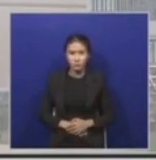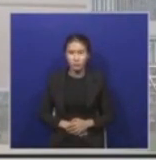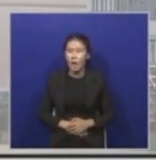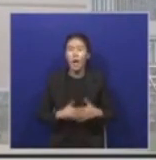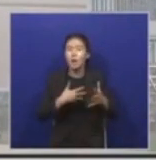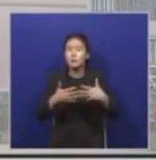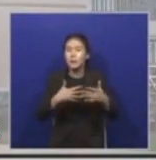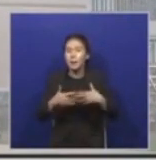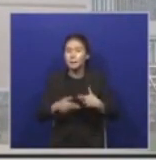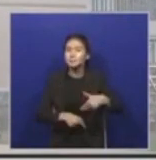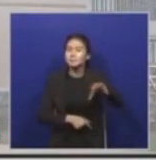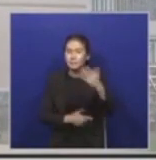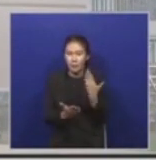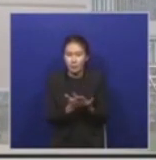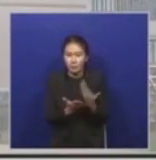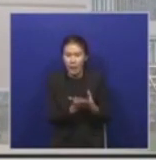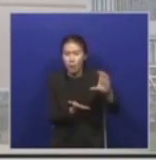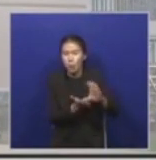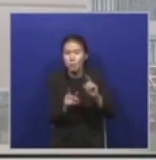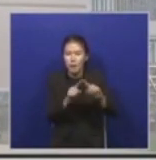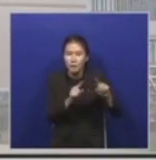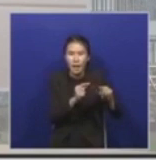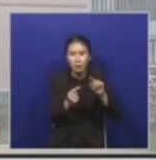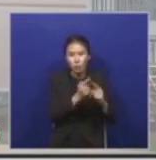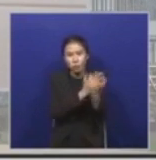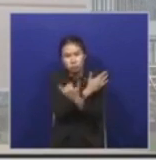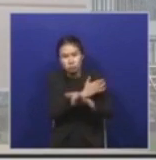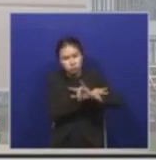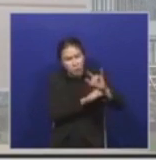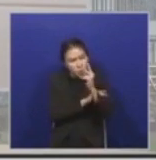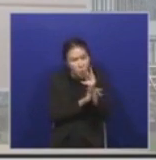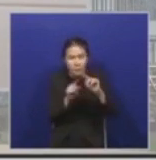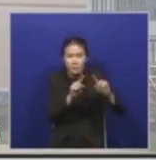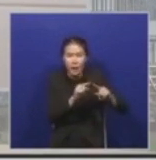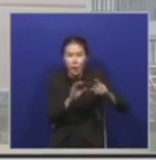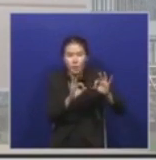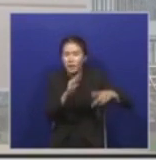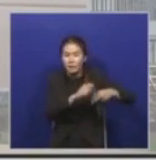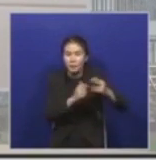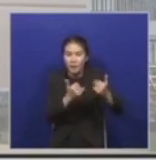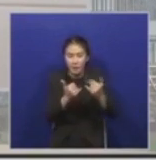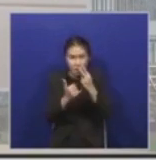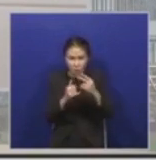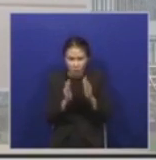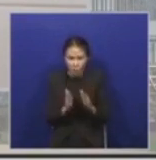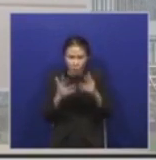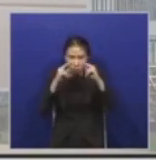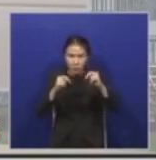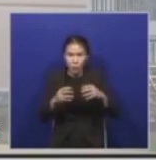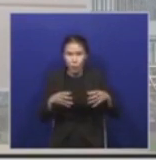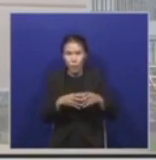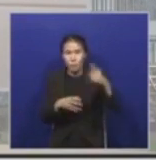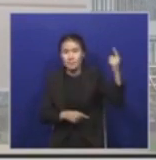ากันนะเพราะว่างบต่างๆนี่ก็เป็นงบพวกสัมมนาเดินทางแต่มันย้อนแย้งกับสิ่งที่ท่านกำลังทำนี่นะฮะเที่ยวปันสุ